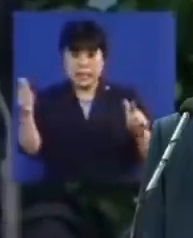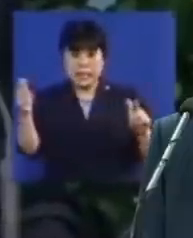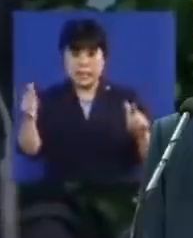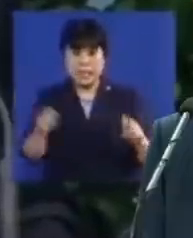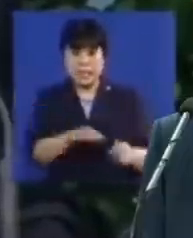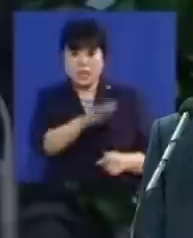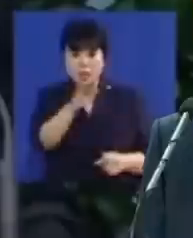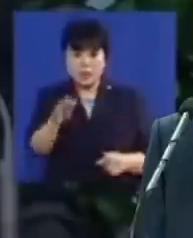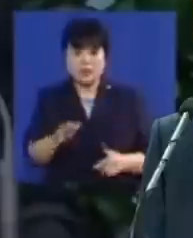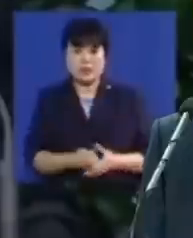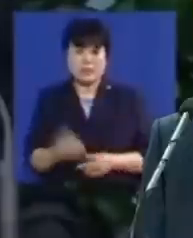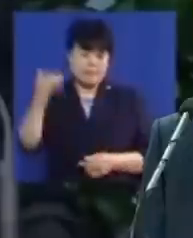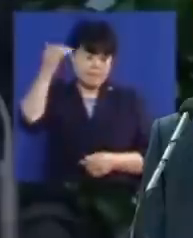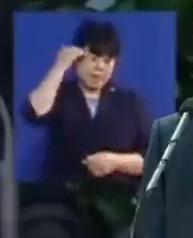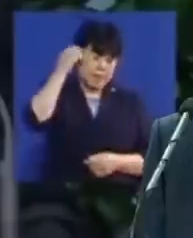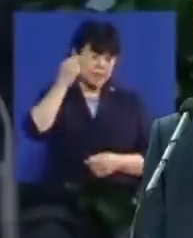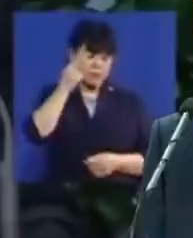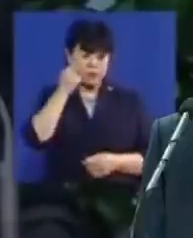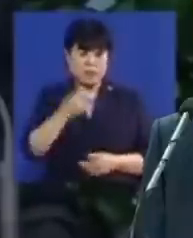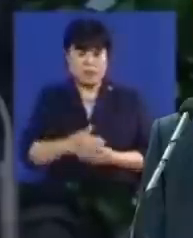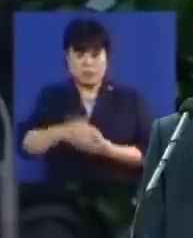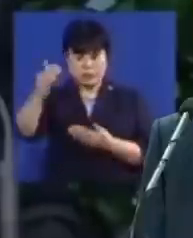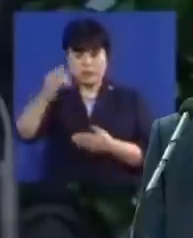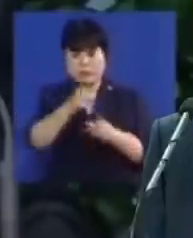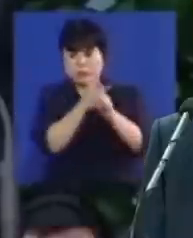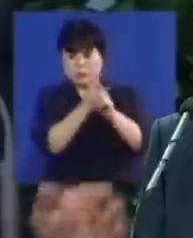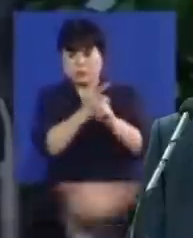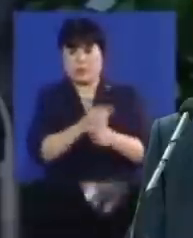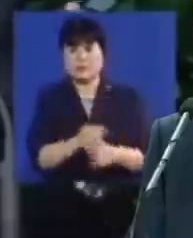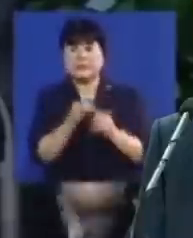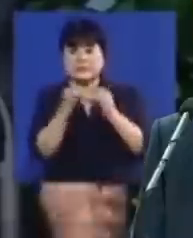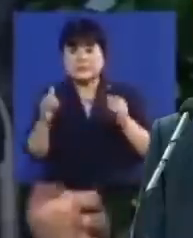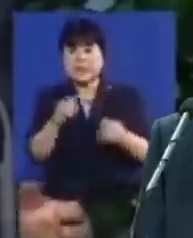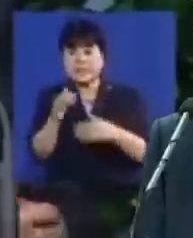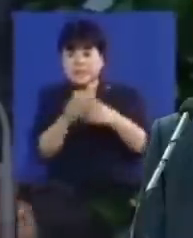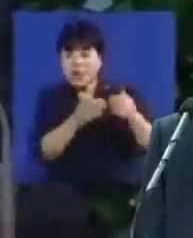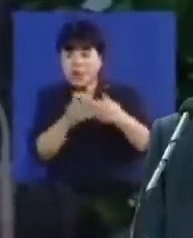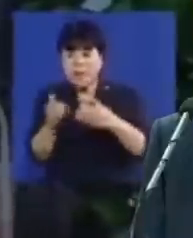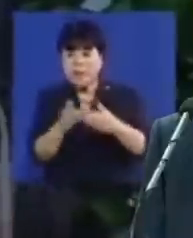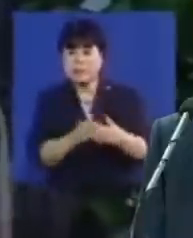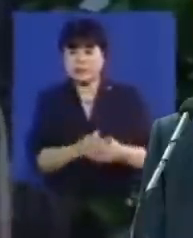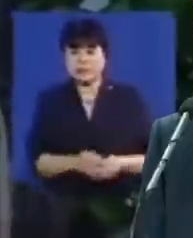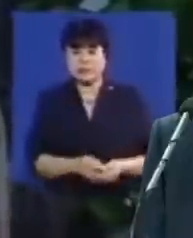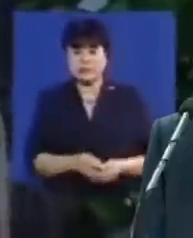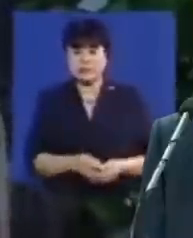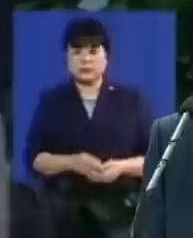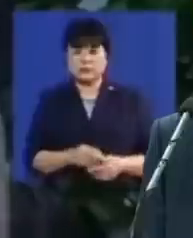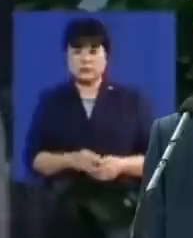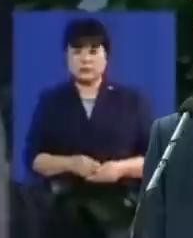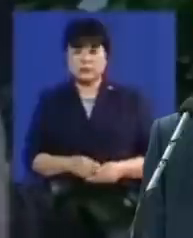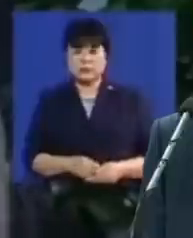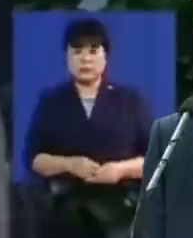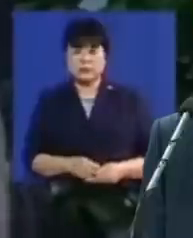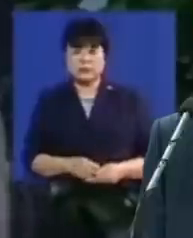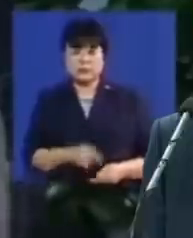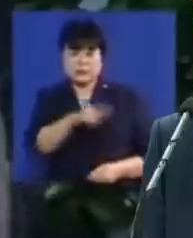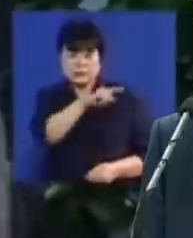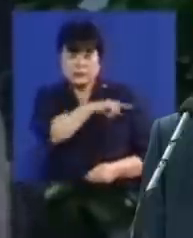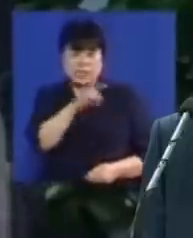우리를 이기지 못합니다. 왜냐하면 인간이 경험할 수 있는 최악의 절망을